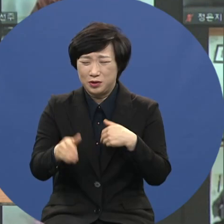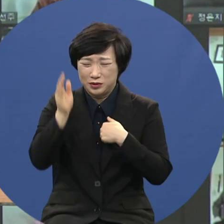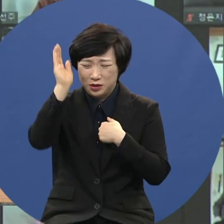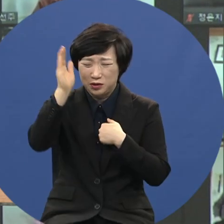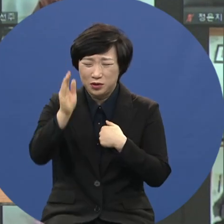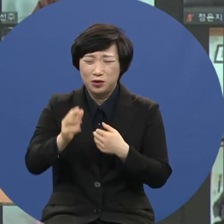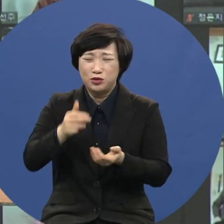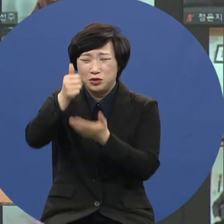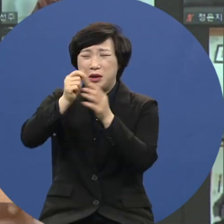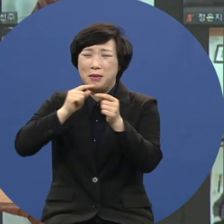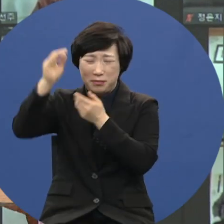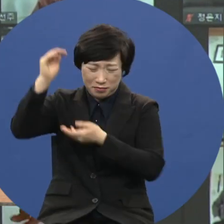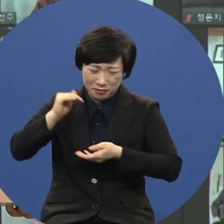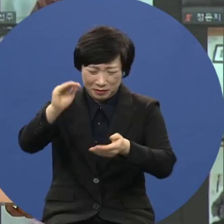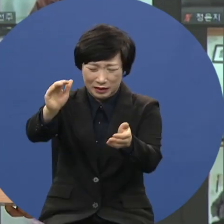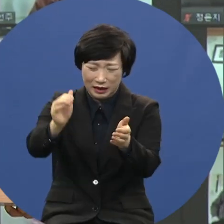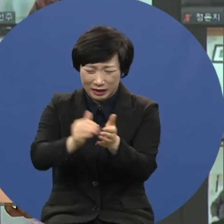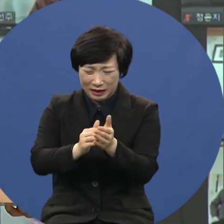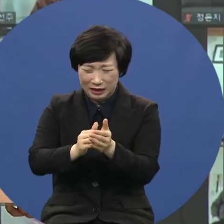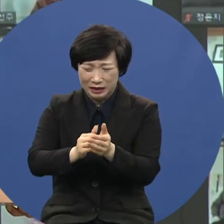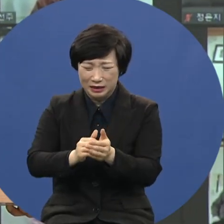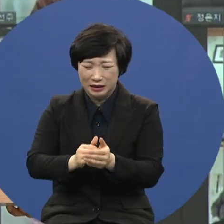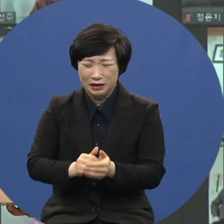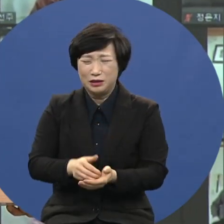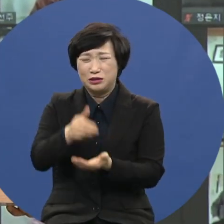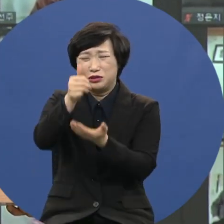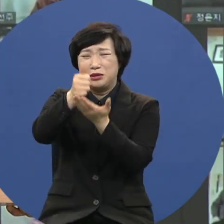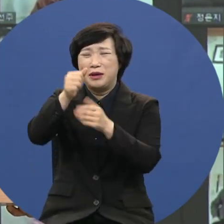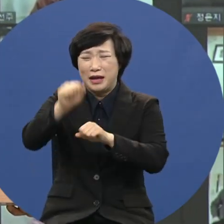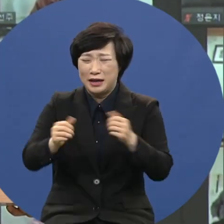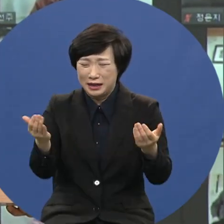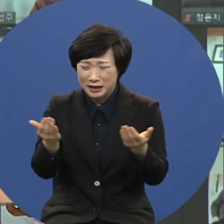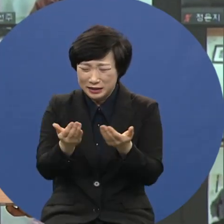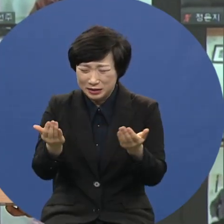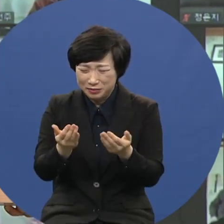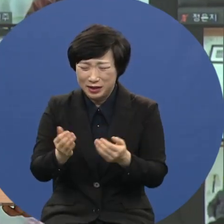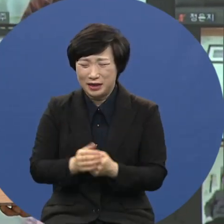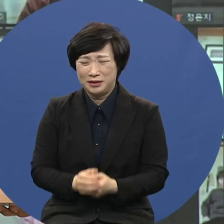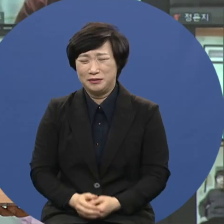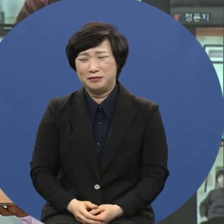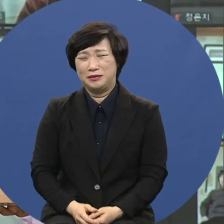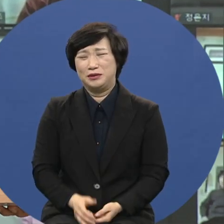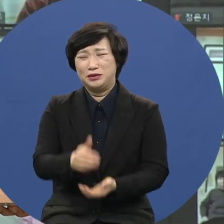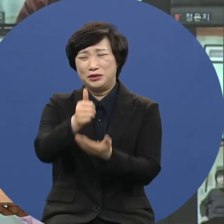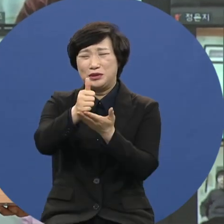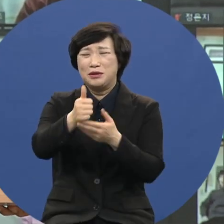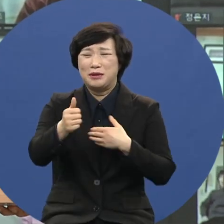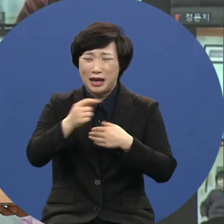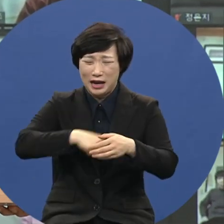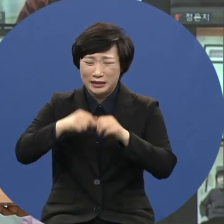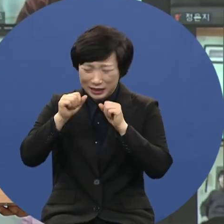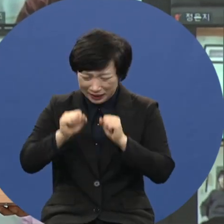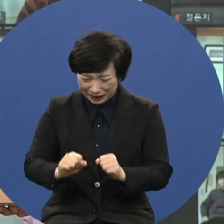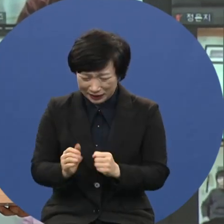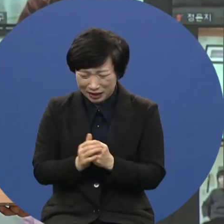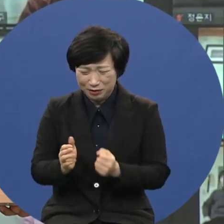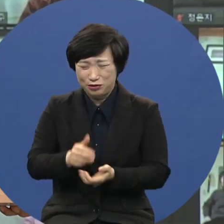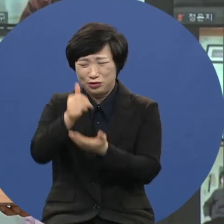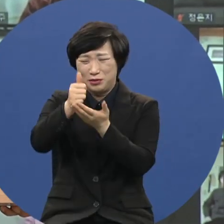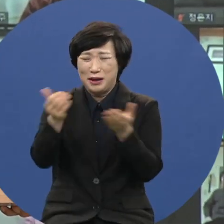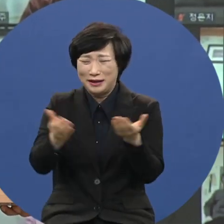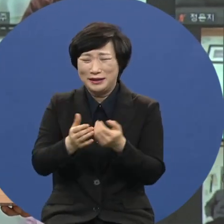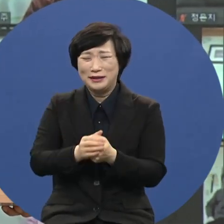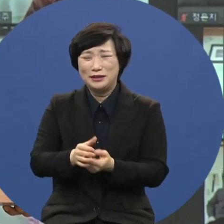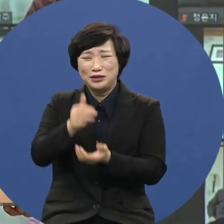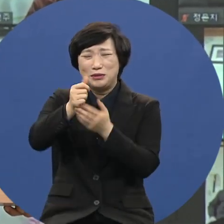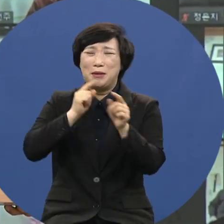통해서 말씀하셨습니다. 주님이 하셨습니다. 주님이 내 안에 계시기에 주님의